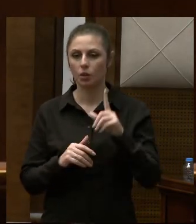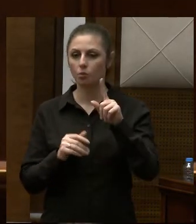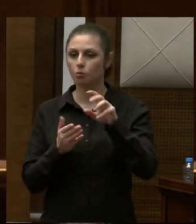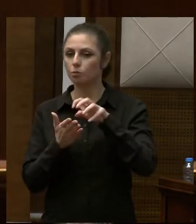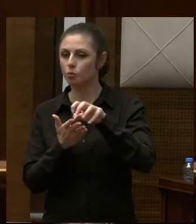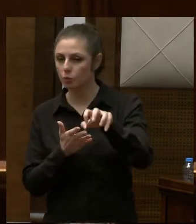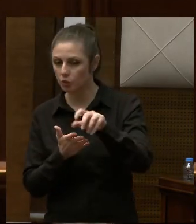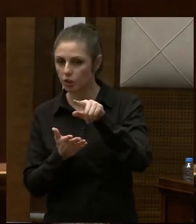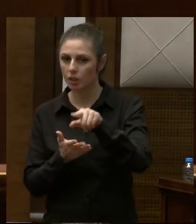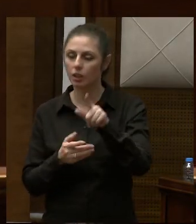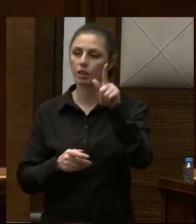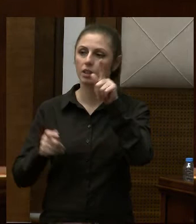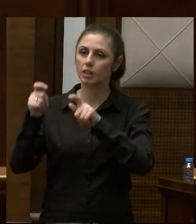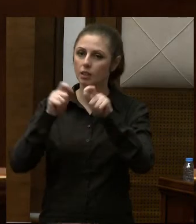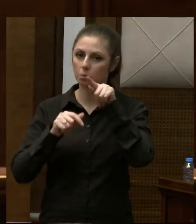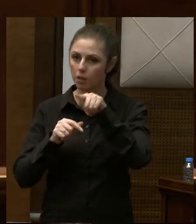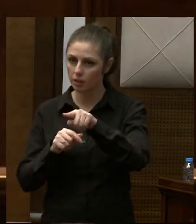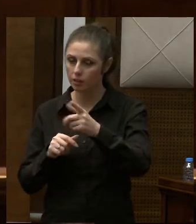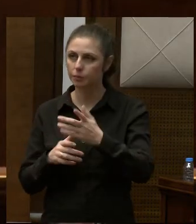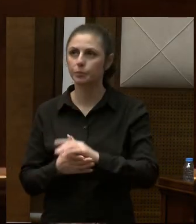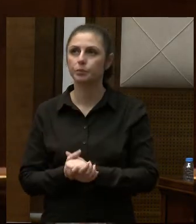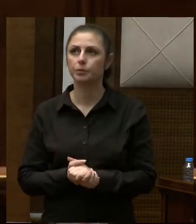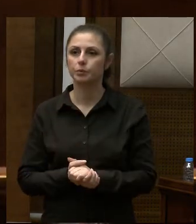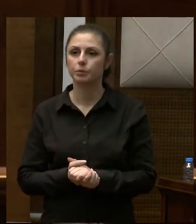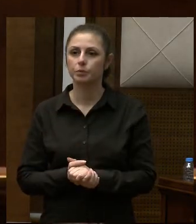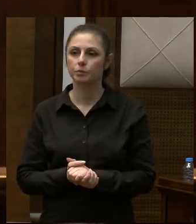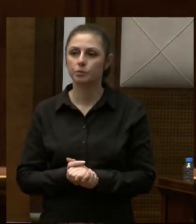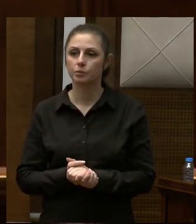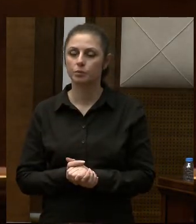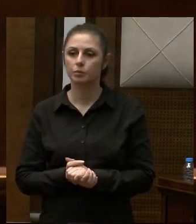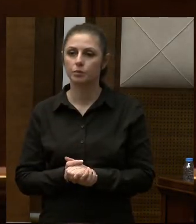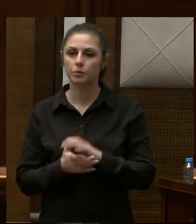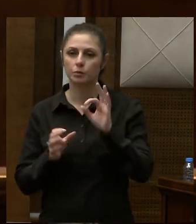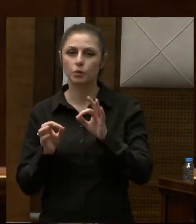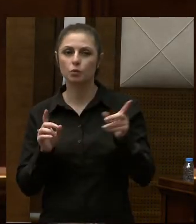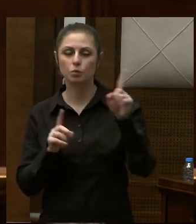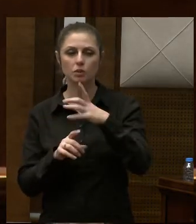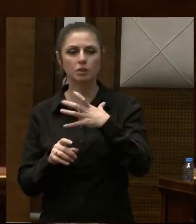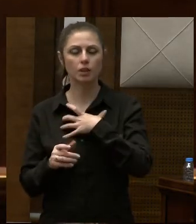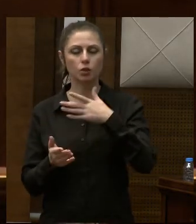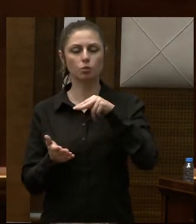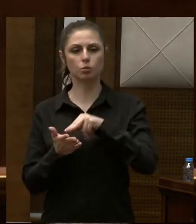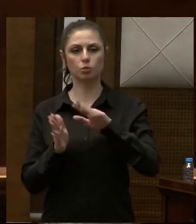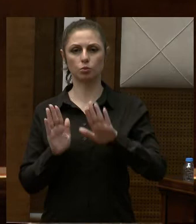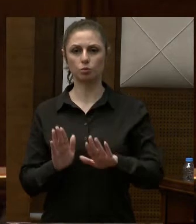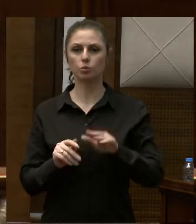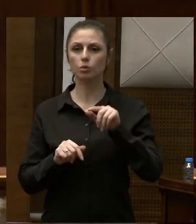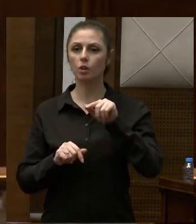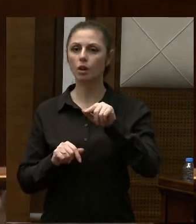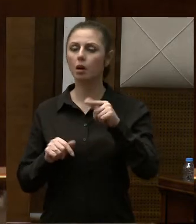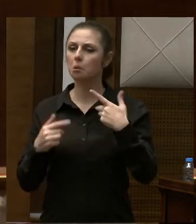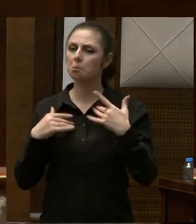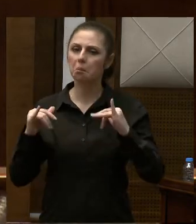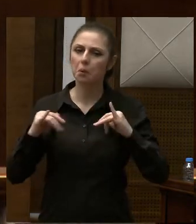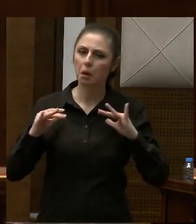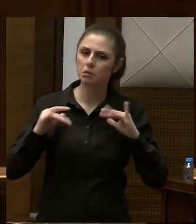imar planlarında özellikle halkın, şehrin anayasası bugüne kadar duruşunu ortaya koymuştur. Benim herhangi bir